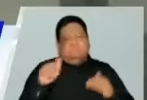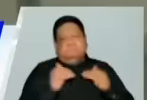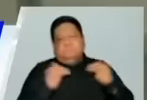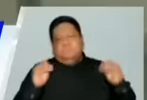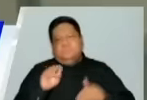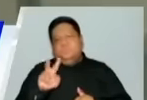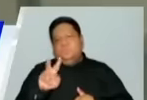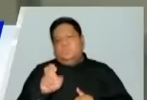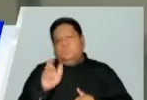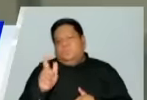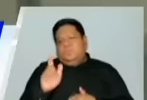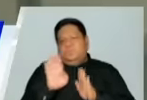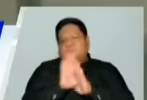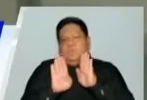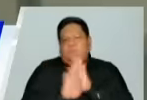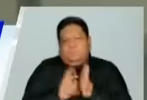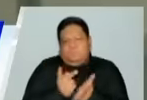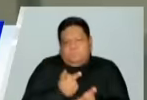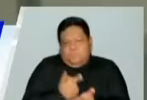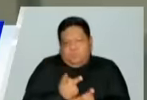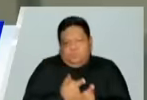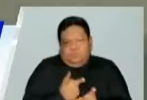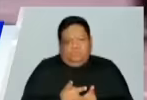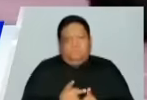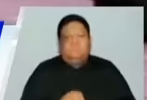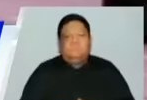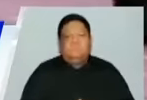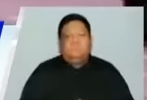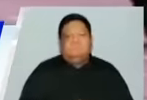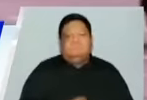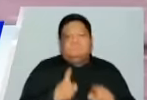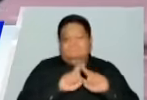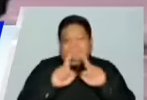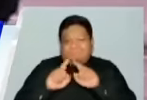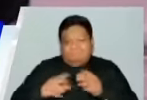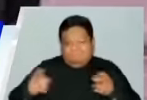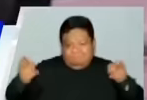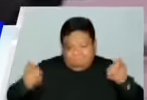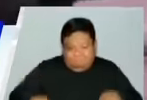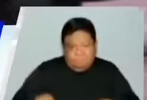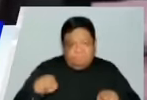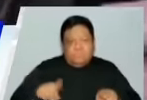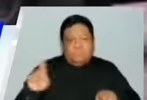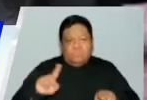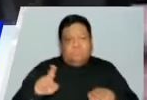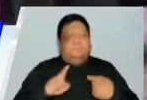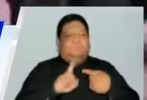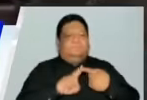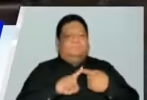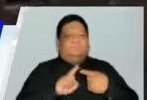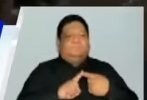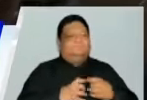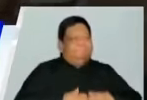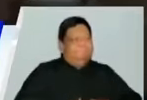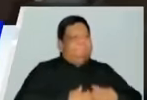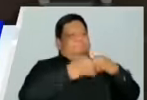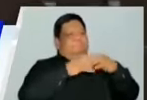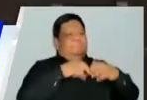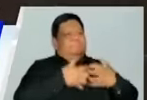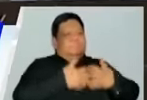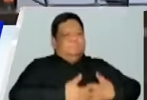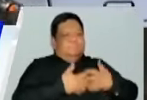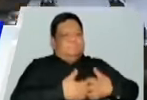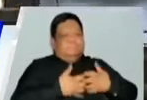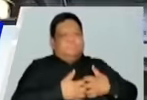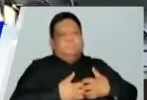Germany. Kabilang sa mga memorandum of agreement na nilagdaan ay pamumuhunan sa isang planta na gagawa ng armor-protected cars at military-grade